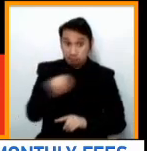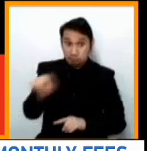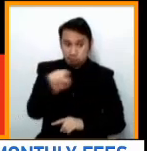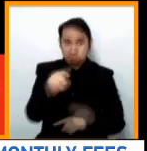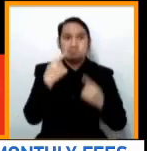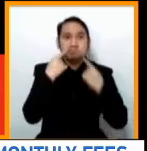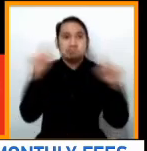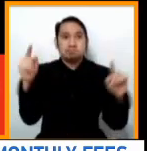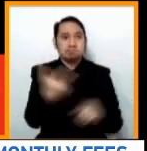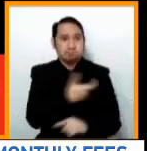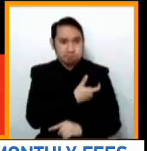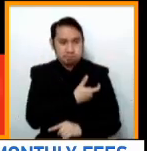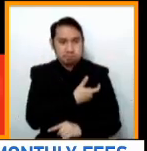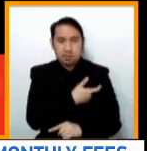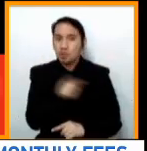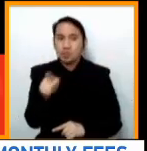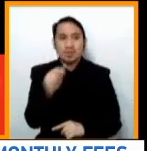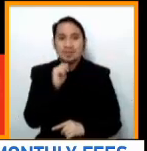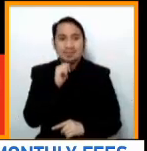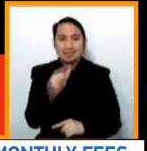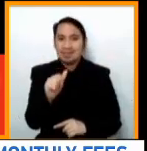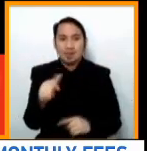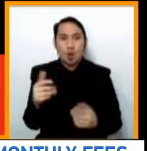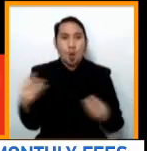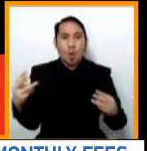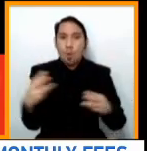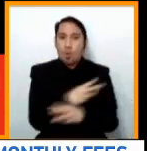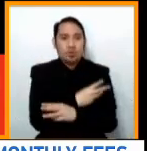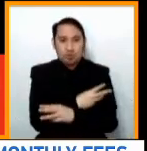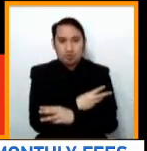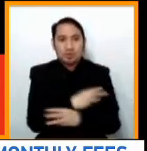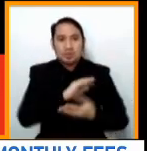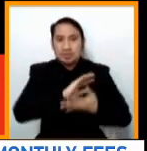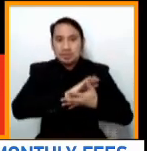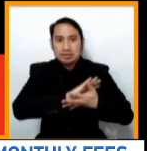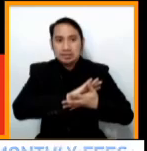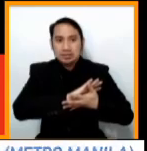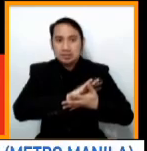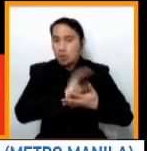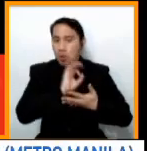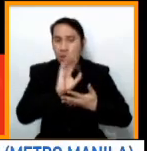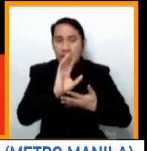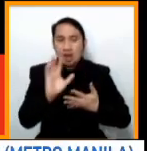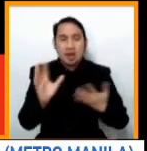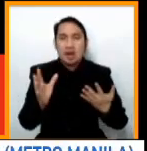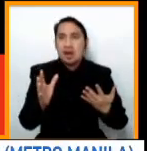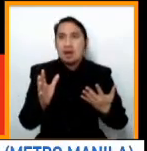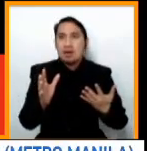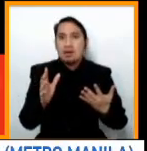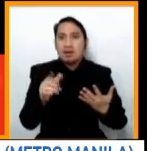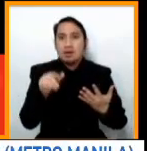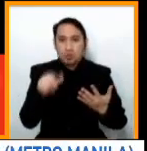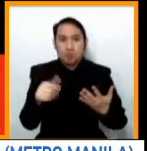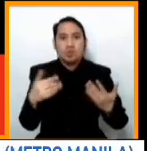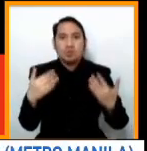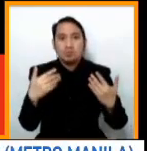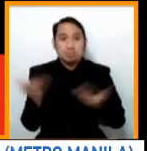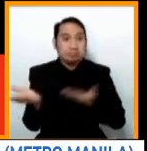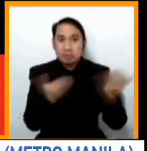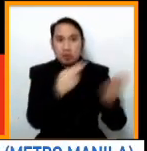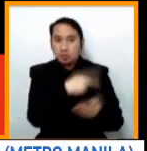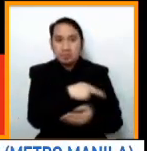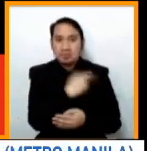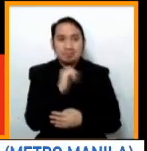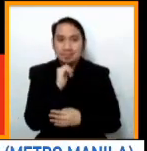kayo ay magkaroon ng severe or critical COVID na mga kailangan po na kayo ay tutubuhin pa sa mga ospital pag kayo dinala